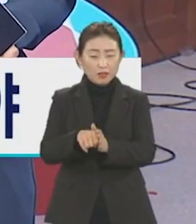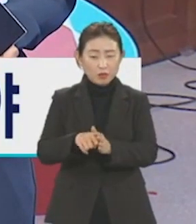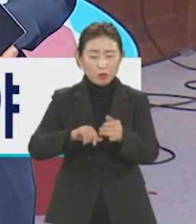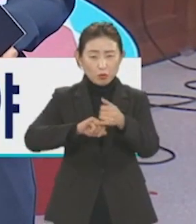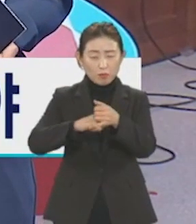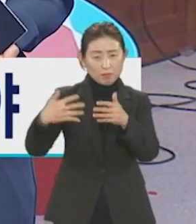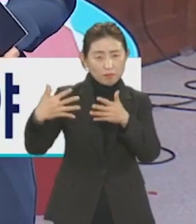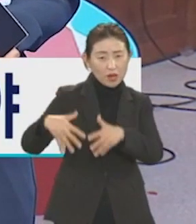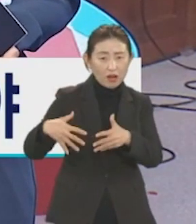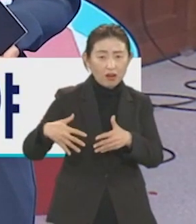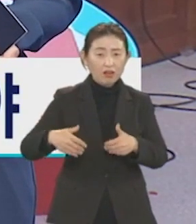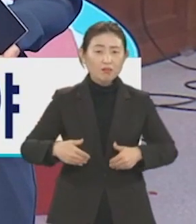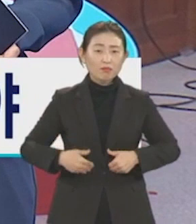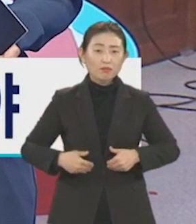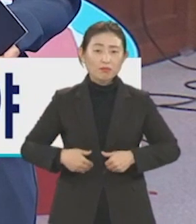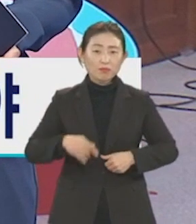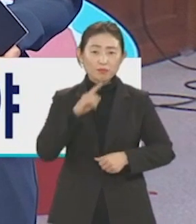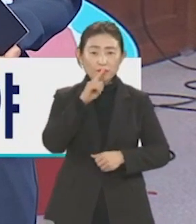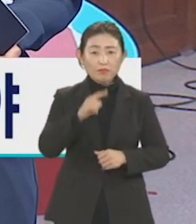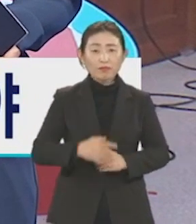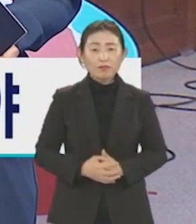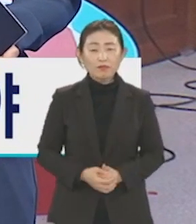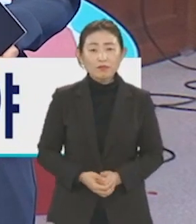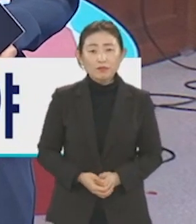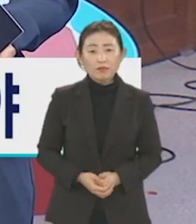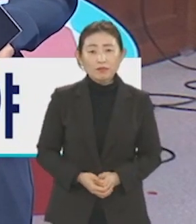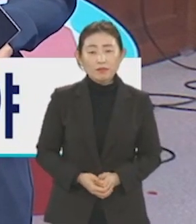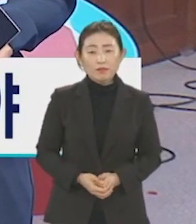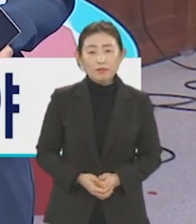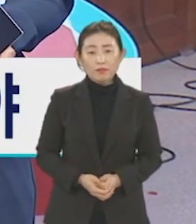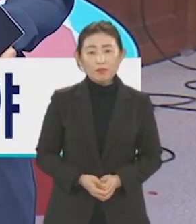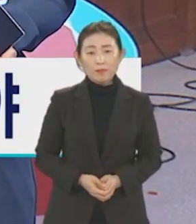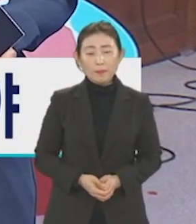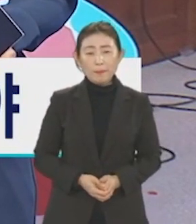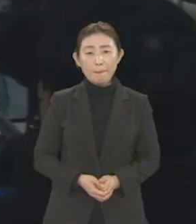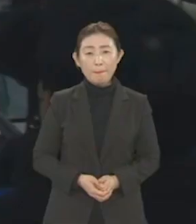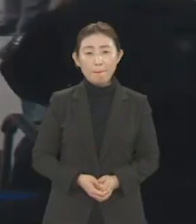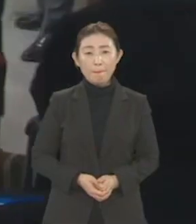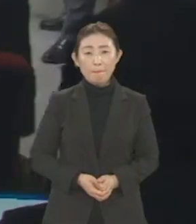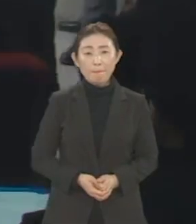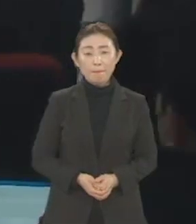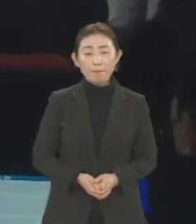목소리가 나옵니다. 서울방송센터 이선학 기자가 보도합니다.